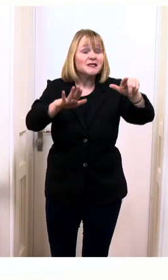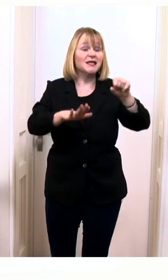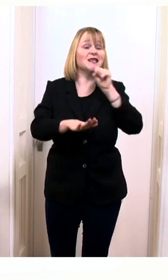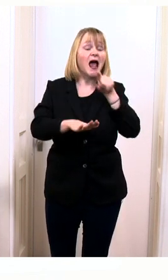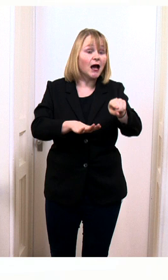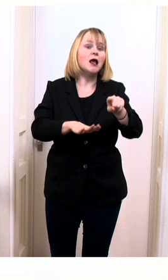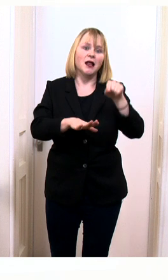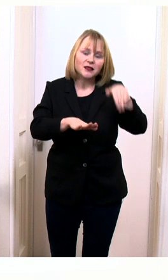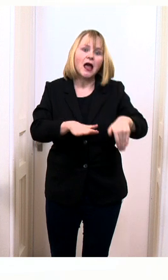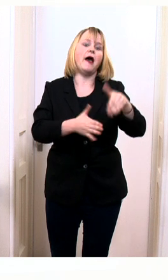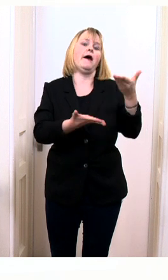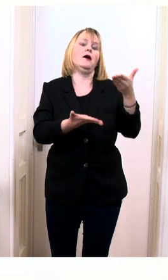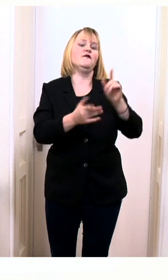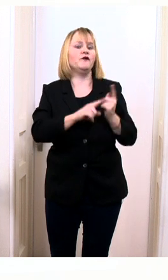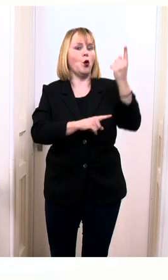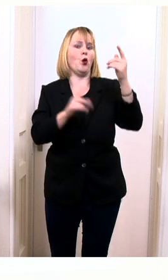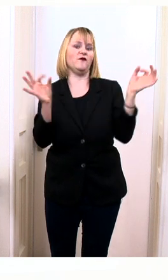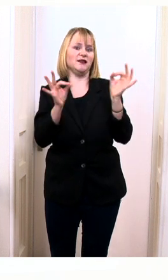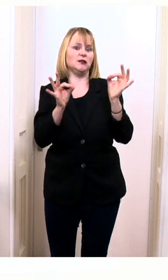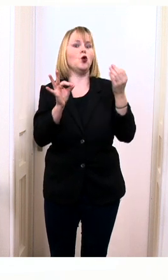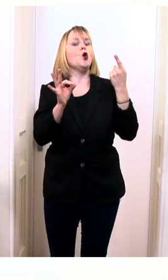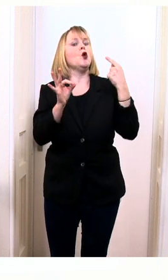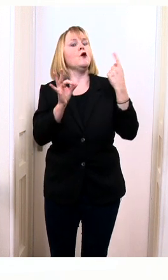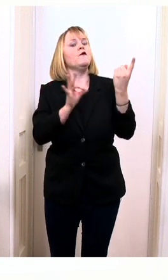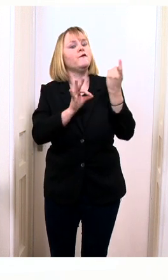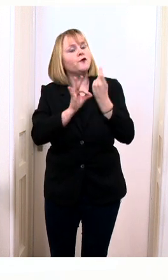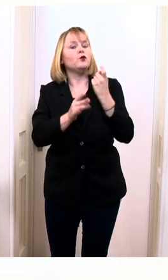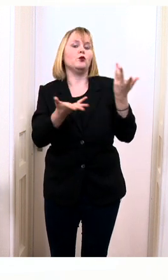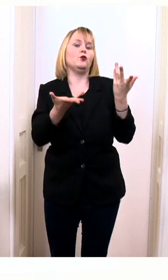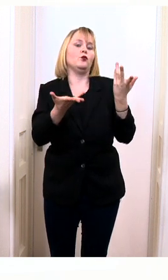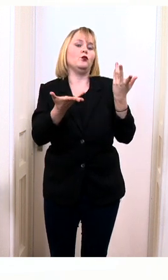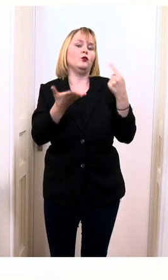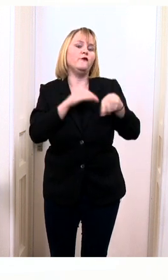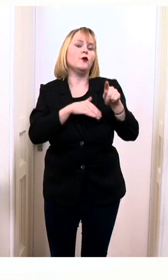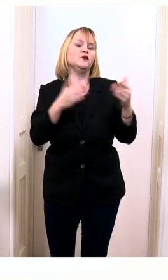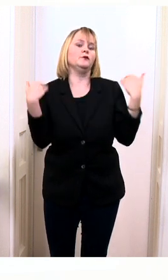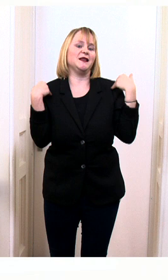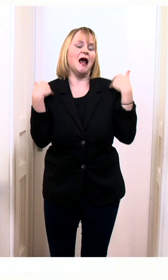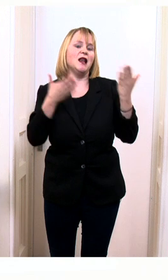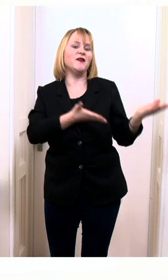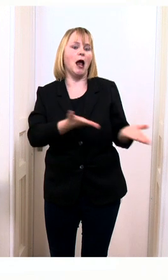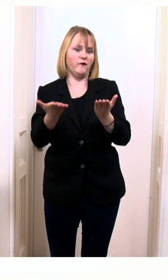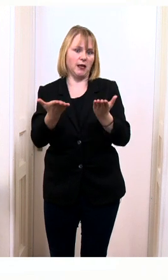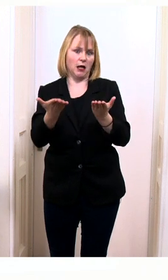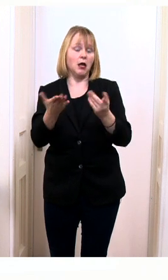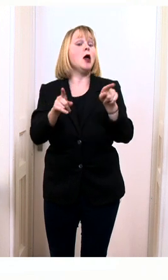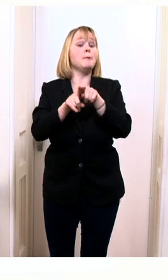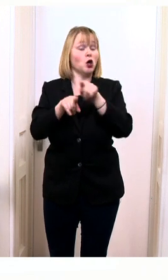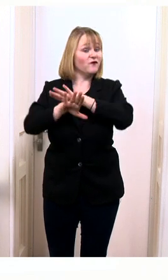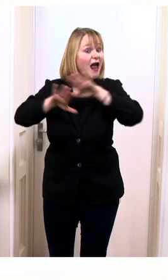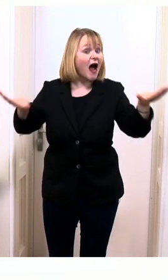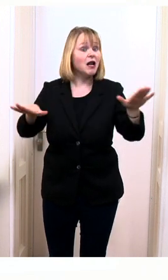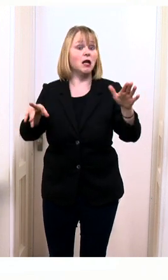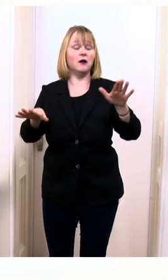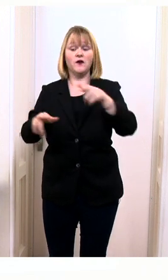besteht, eines Spitalaufenthalts, nämlich etwa jede fünfte Person, die positiv diagnostiziert